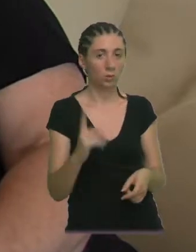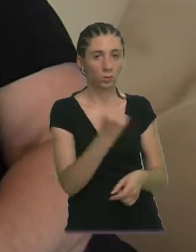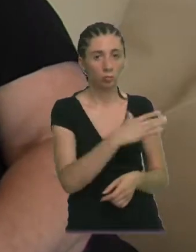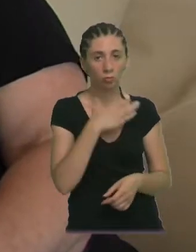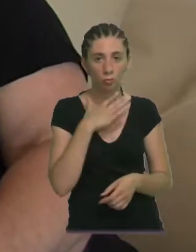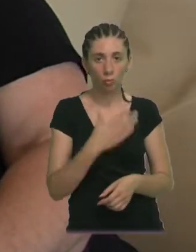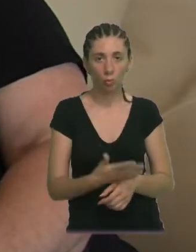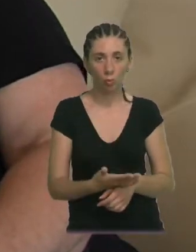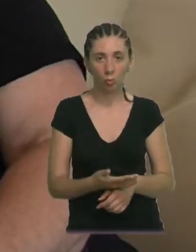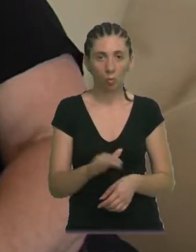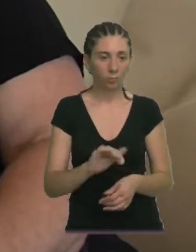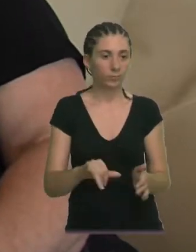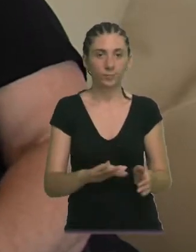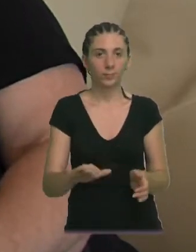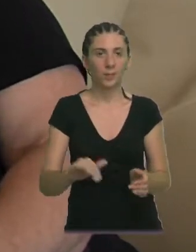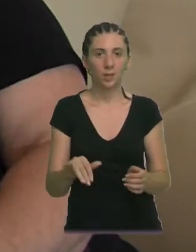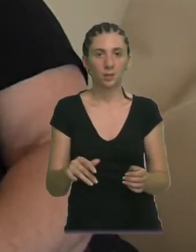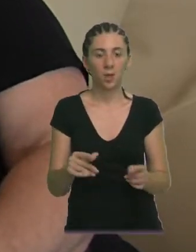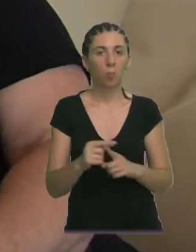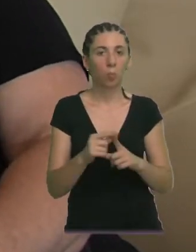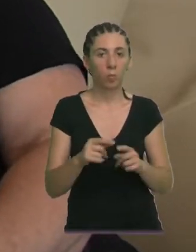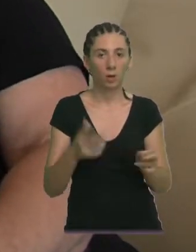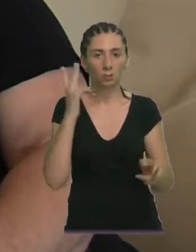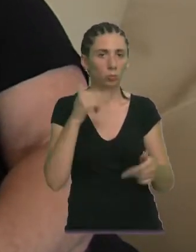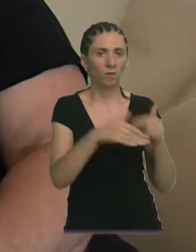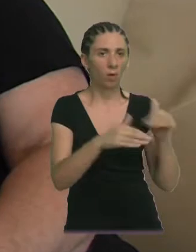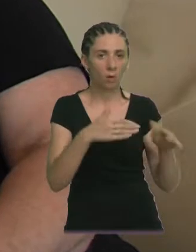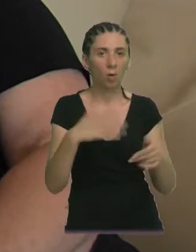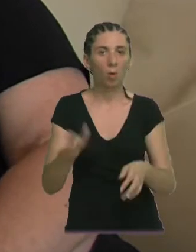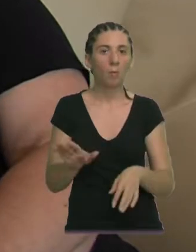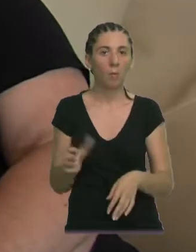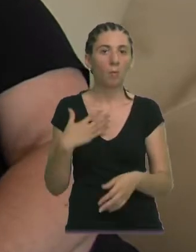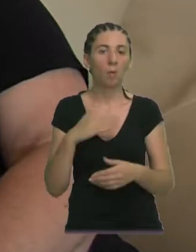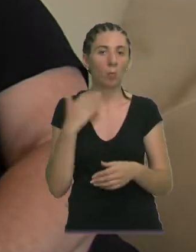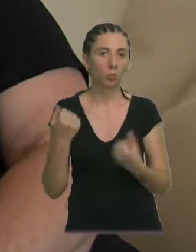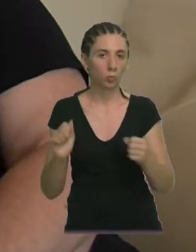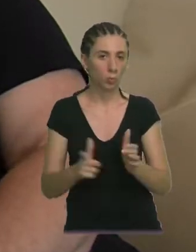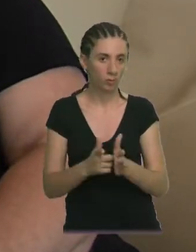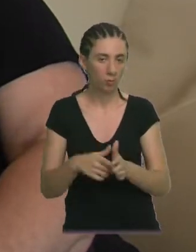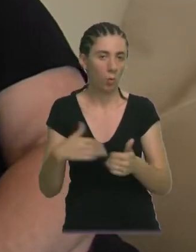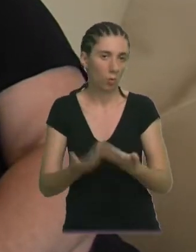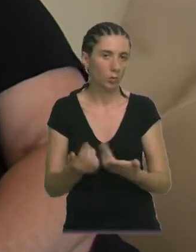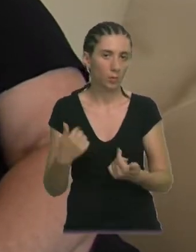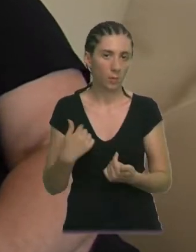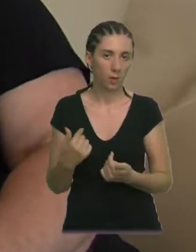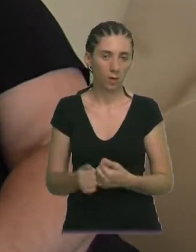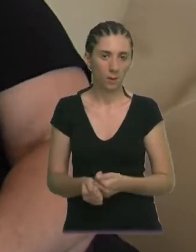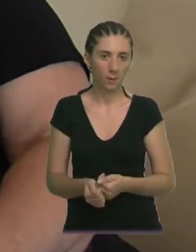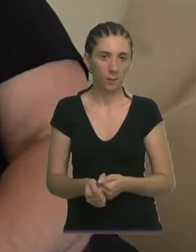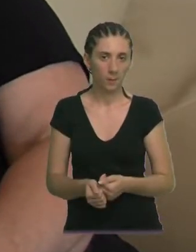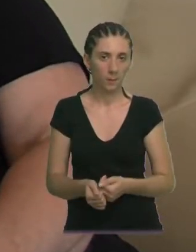školu, djeca u pubertetu traže svoje izlaske, mama imala slobodnog vremena. I onda sam ja to